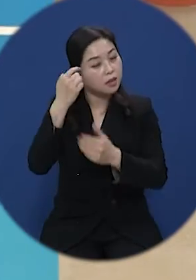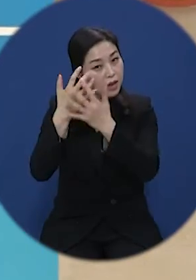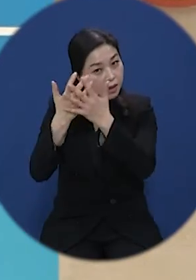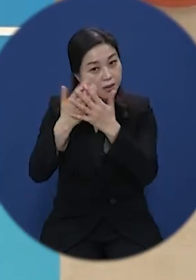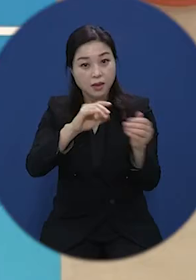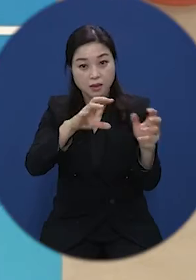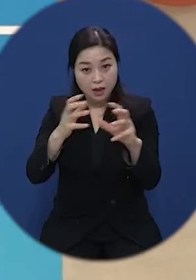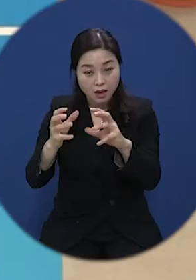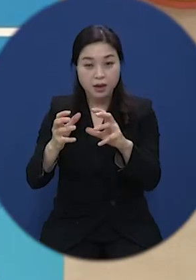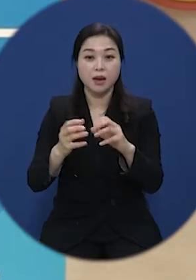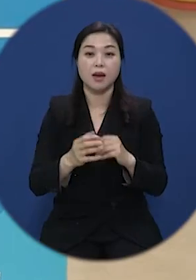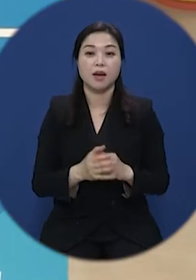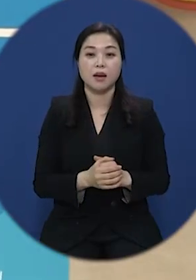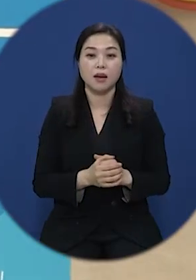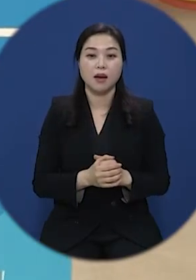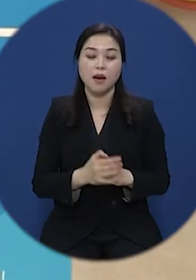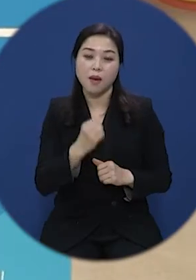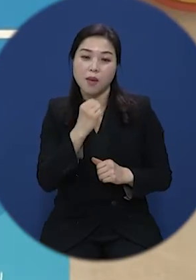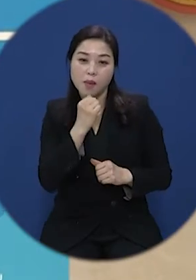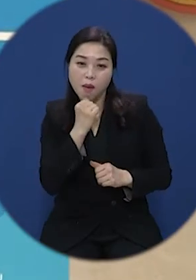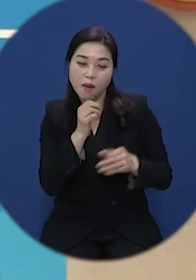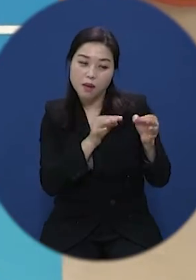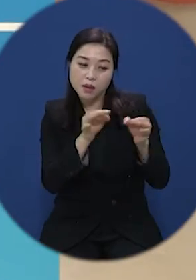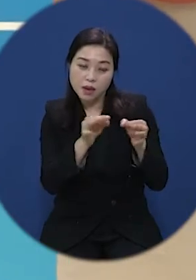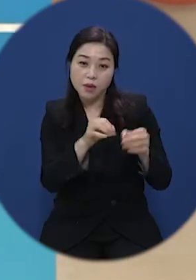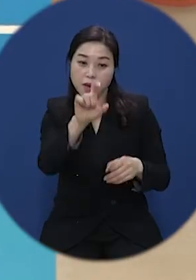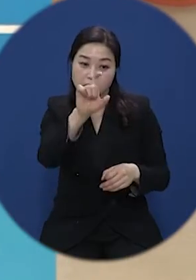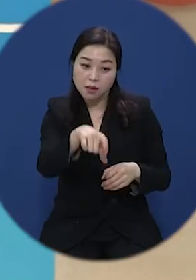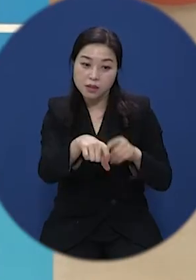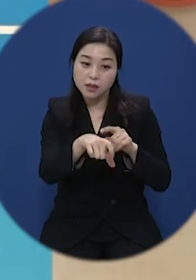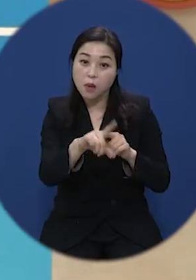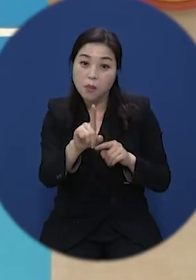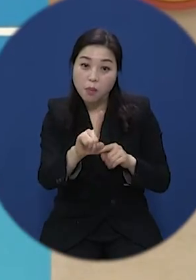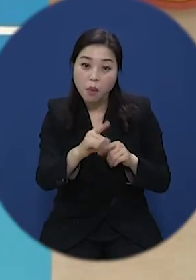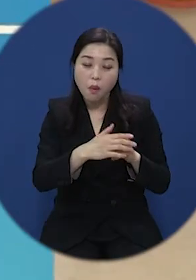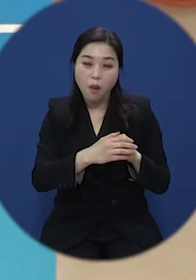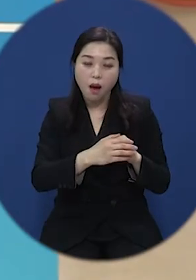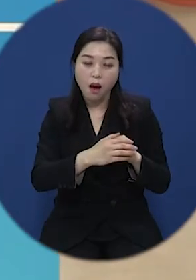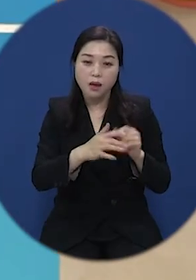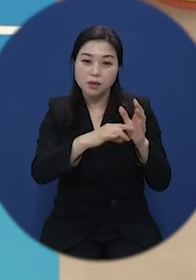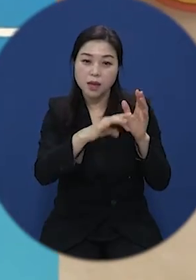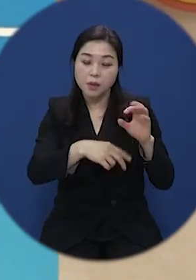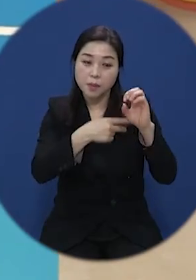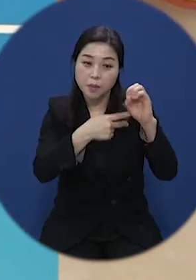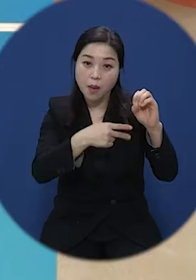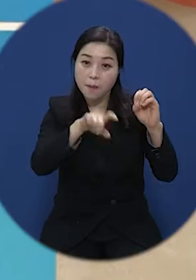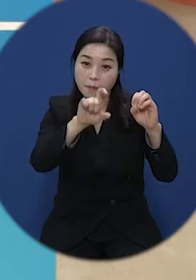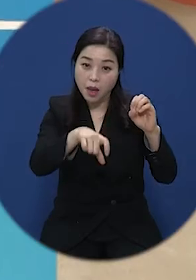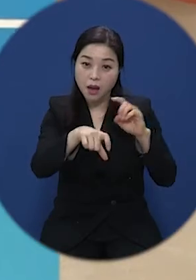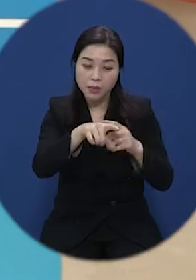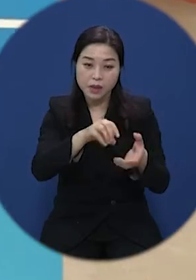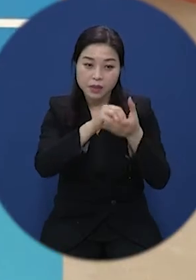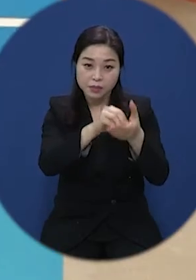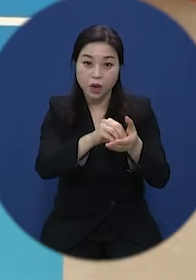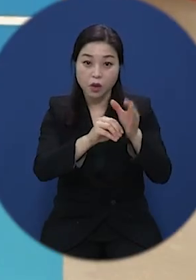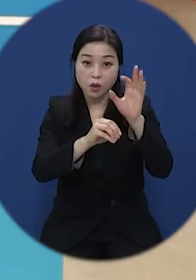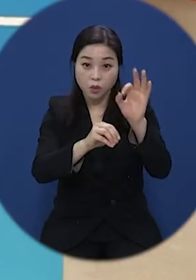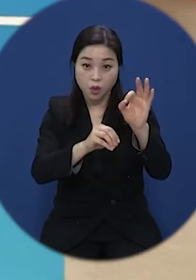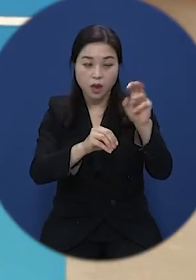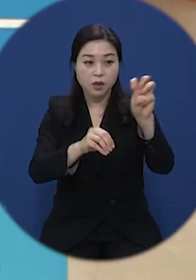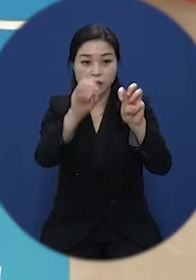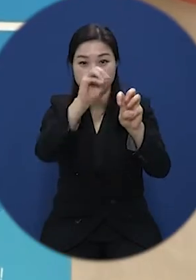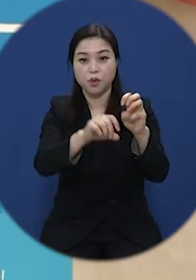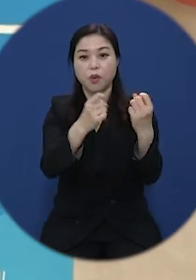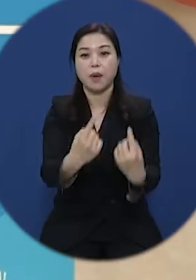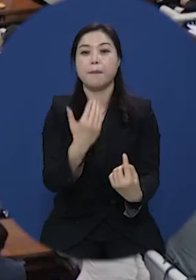상상나라를 소상공인 전용 결제 시스템인 제로페이를 이용하면 입장료 30%를 감면받을 수 있다는 사실